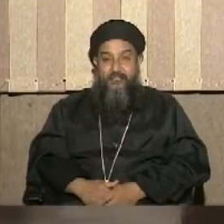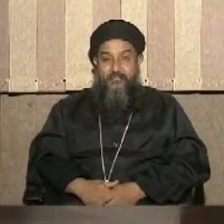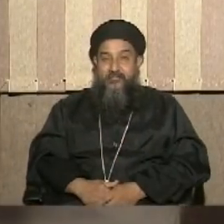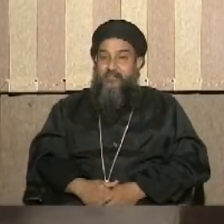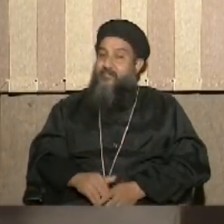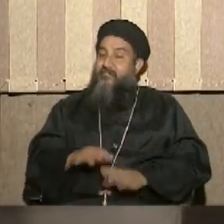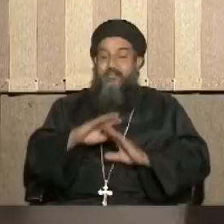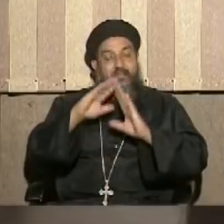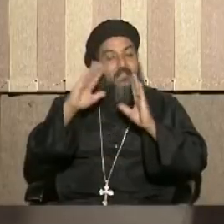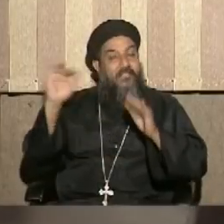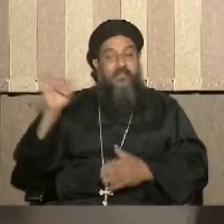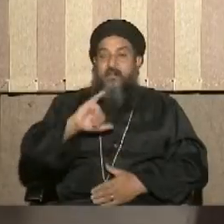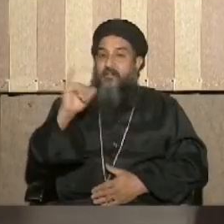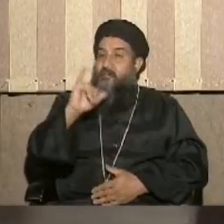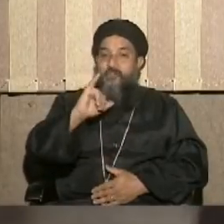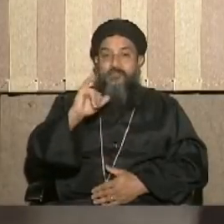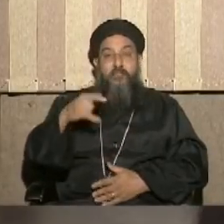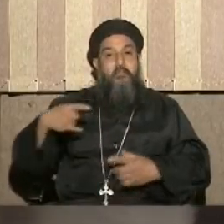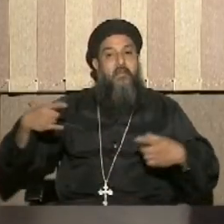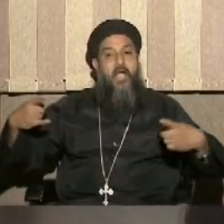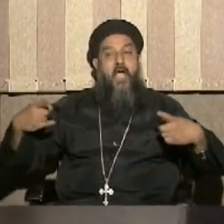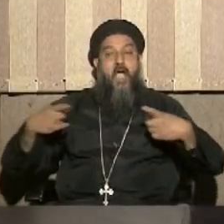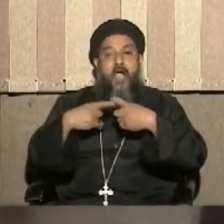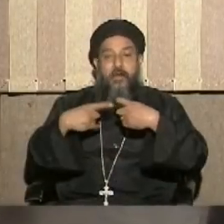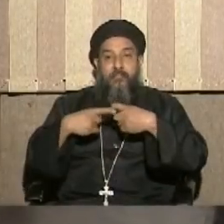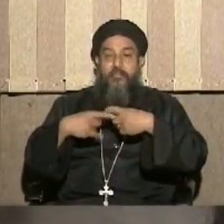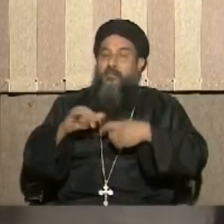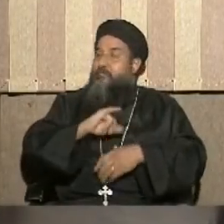القلوب ليهم بكوش من